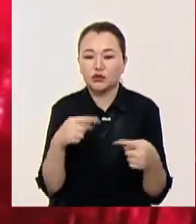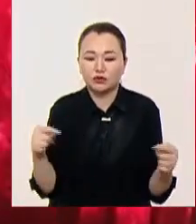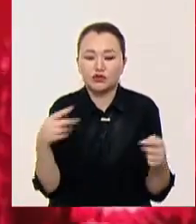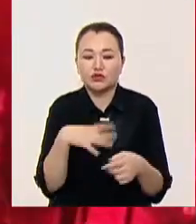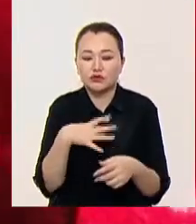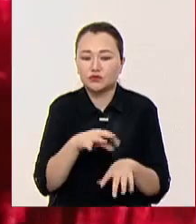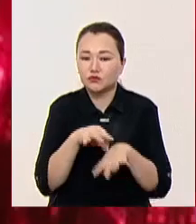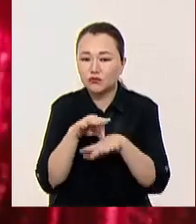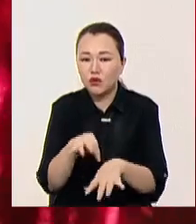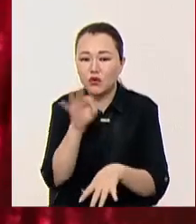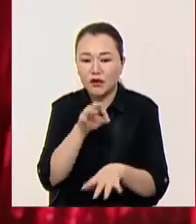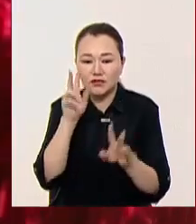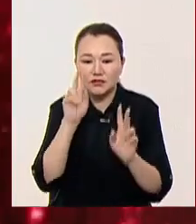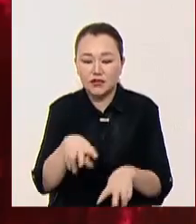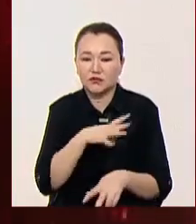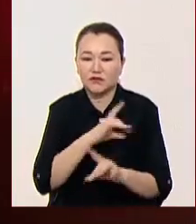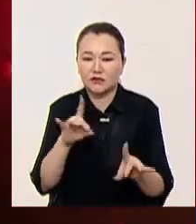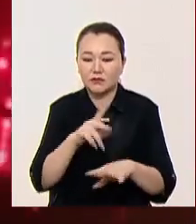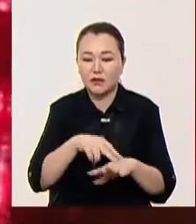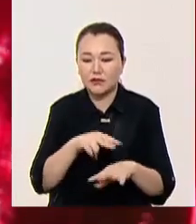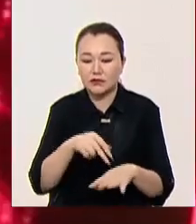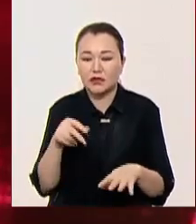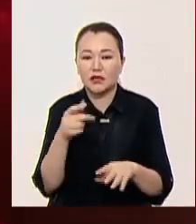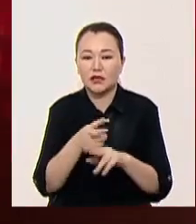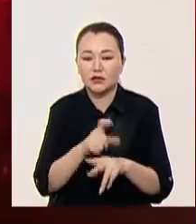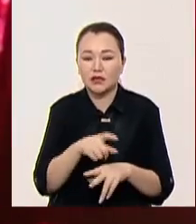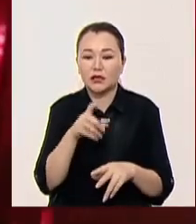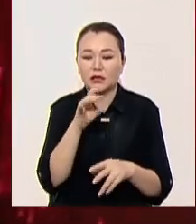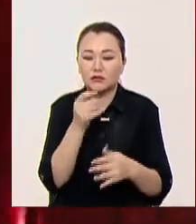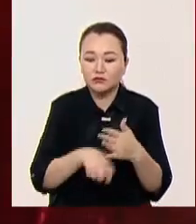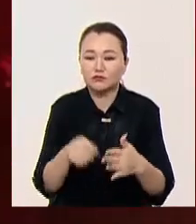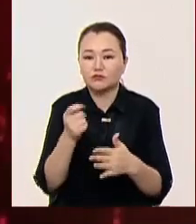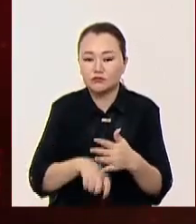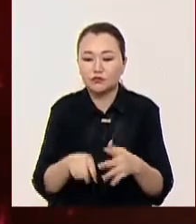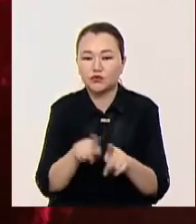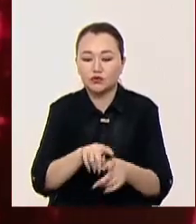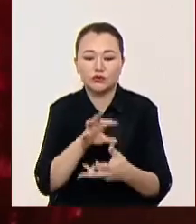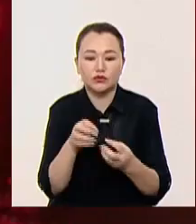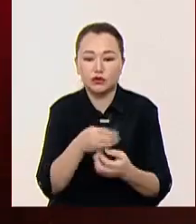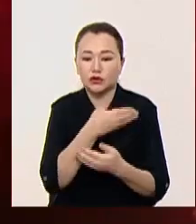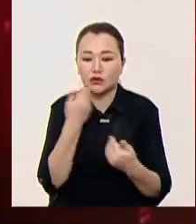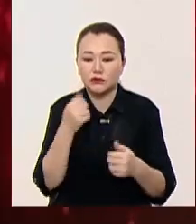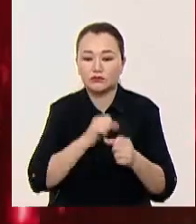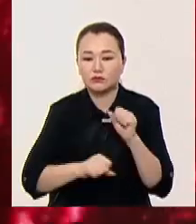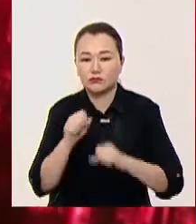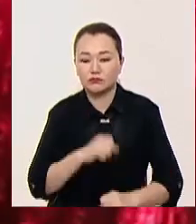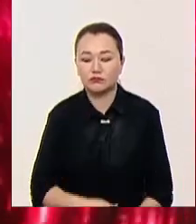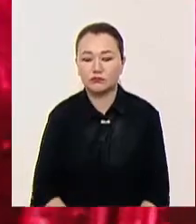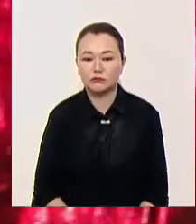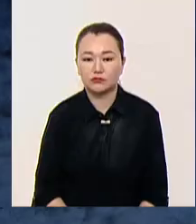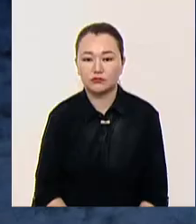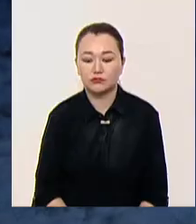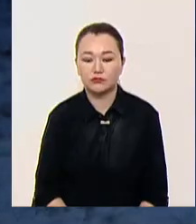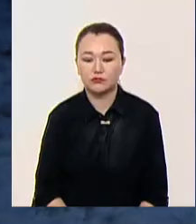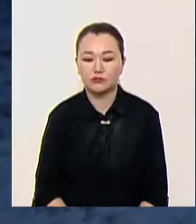нені жеткізетінін білмейді дейді құзырлы орган өкілдері. Әрі мұндай ресурстарды бұғаттағаннан нәтиже жоқ деп ақталып отыр.